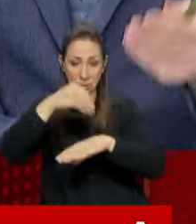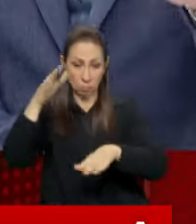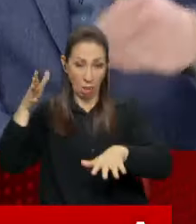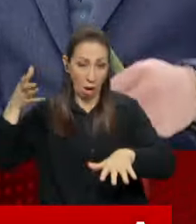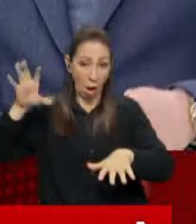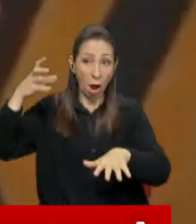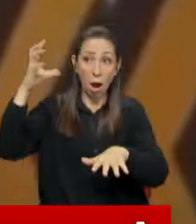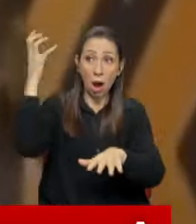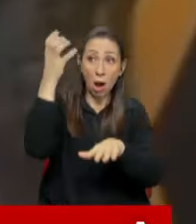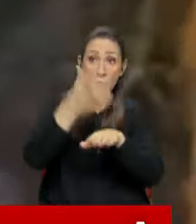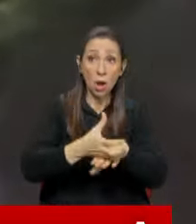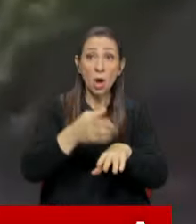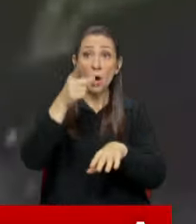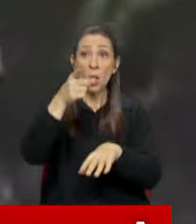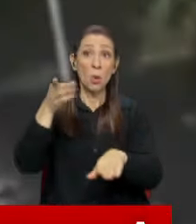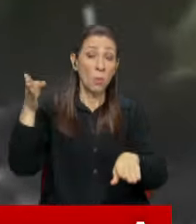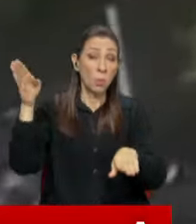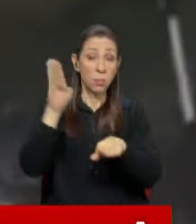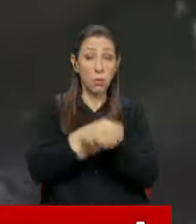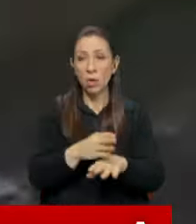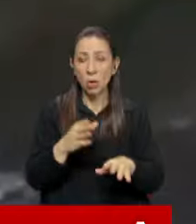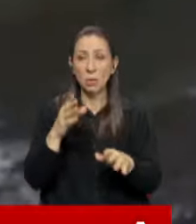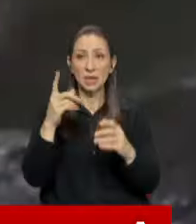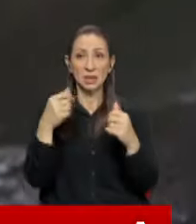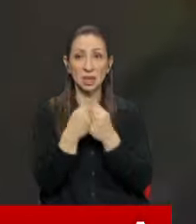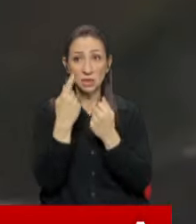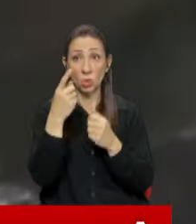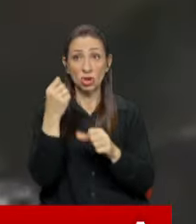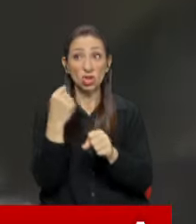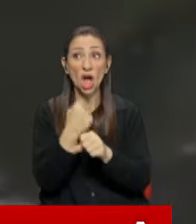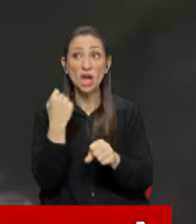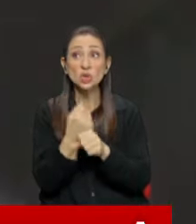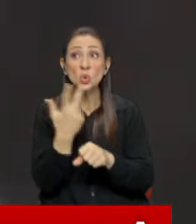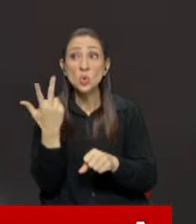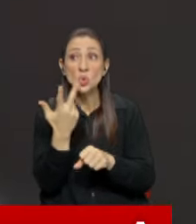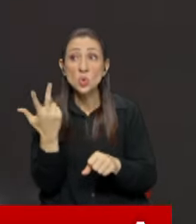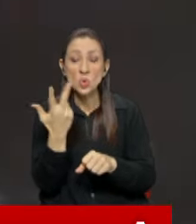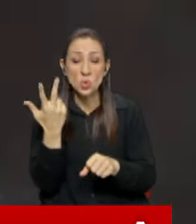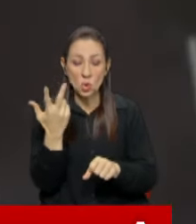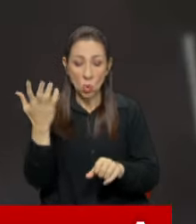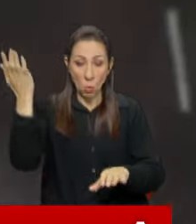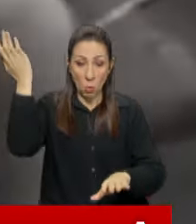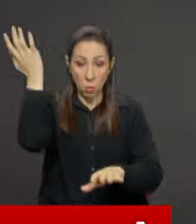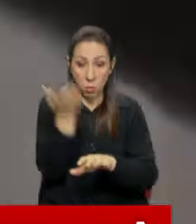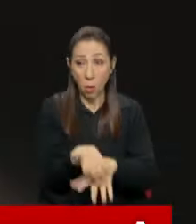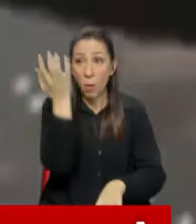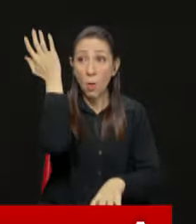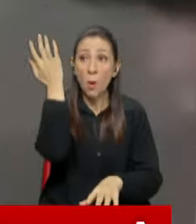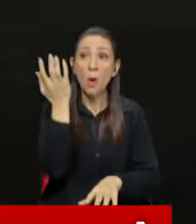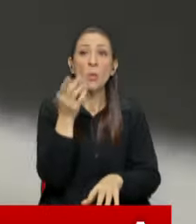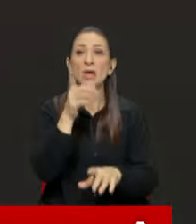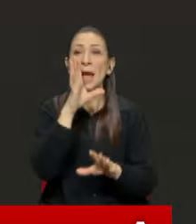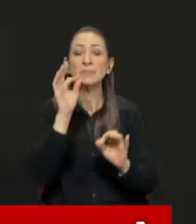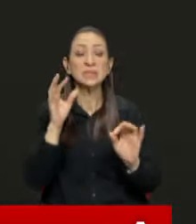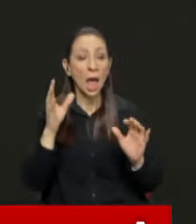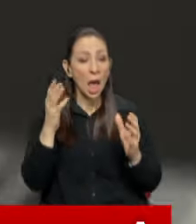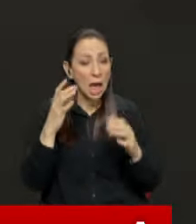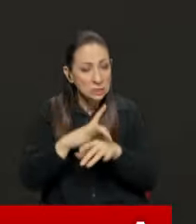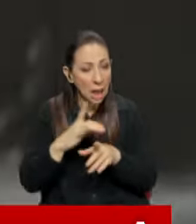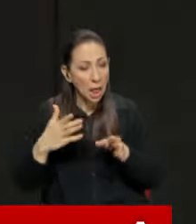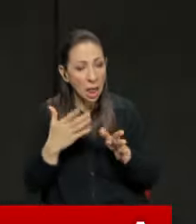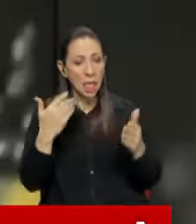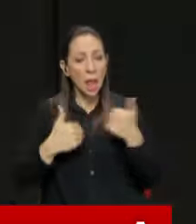Ve ardından onu takip eden araçta yaşanan bir kaza. O kaya da o aracın hemen ön kısmına isabet ediyor. Burada hiç kimsenin yaralanmamış